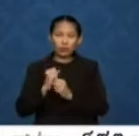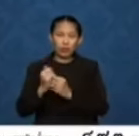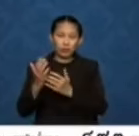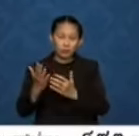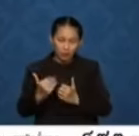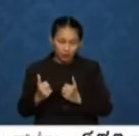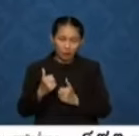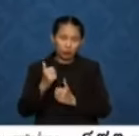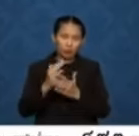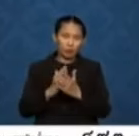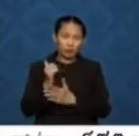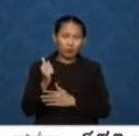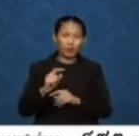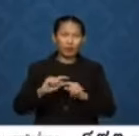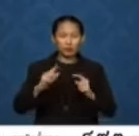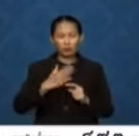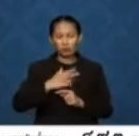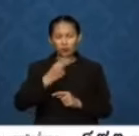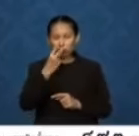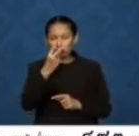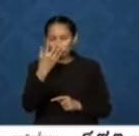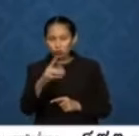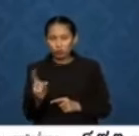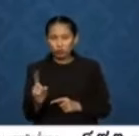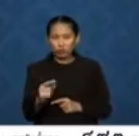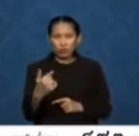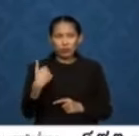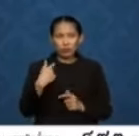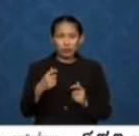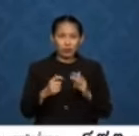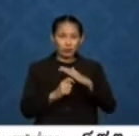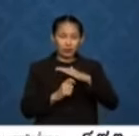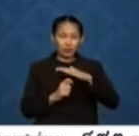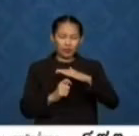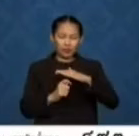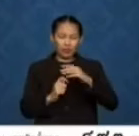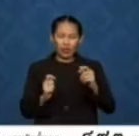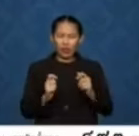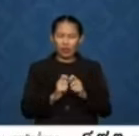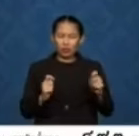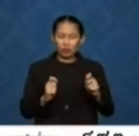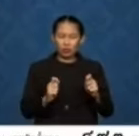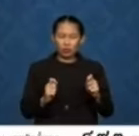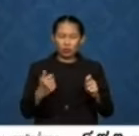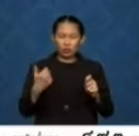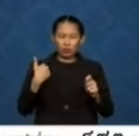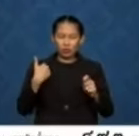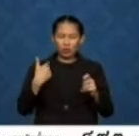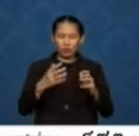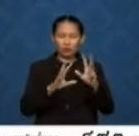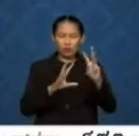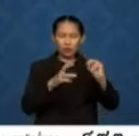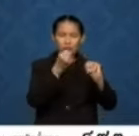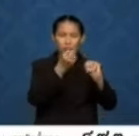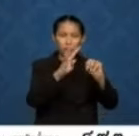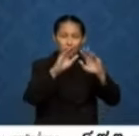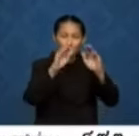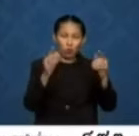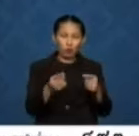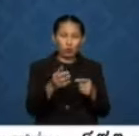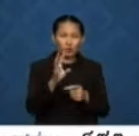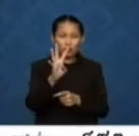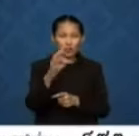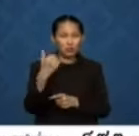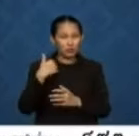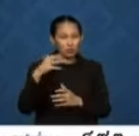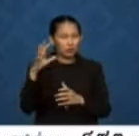านเจ้าหน้าที่ค่ะแต่ดิฉันค่ะกลับพบว่าอนุบัญญัติตามมาตรา14ค่ะวรรค4นั้นยังไม่ได้มีการออก